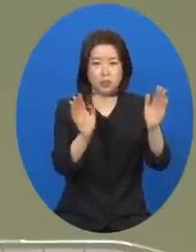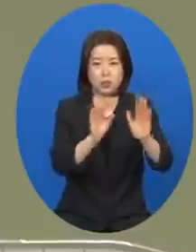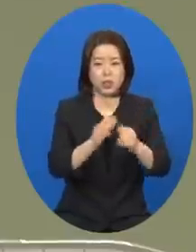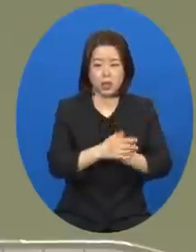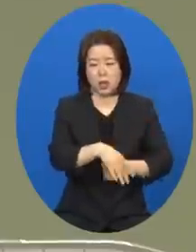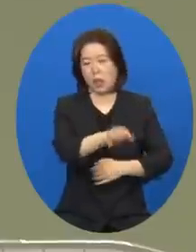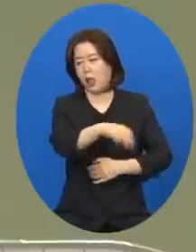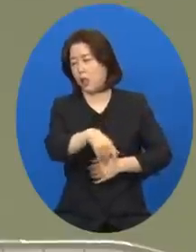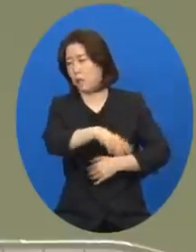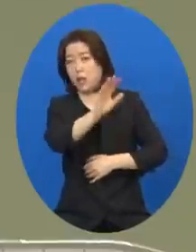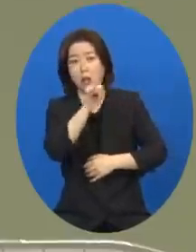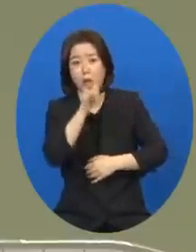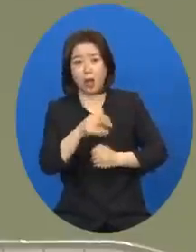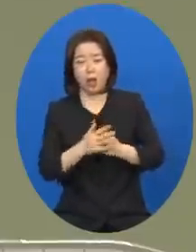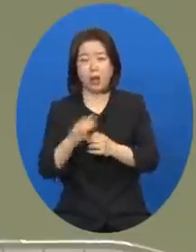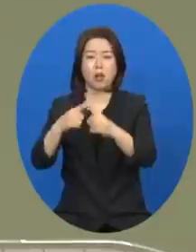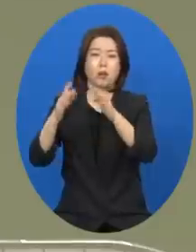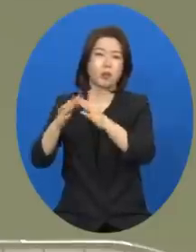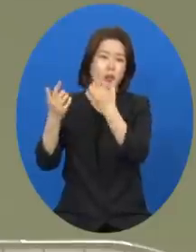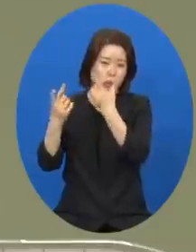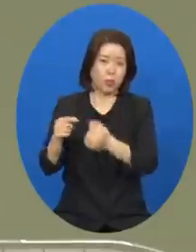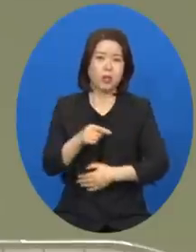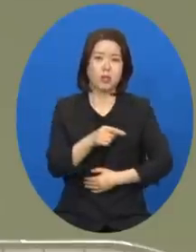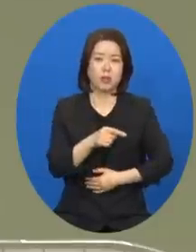교회도 그런 분위기더라.